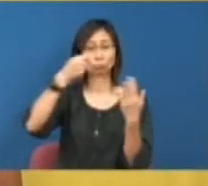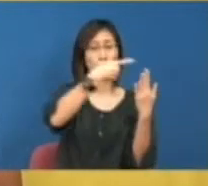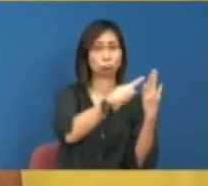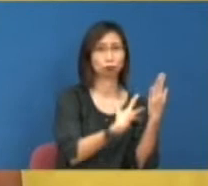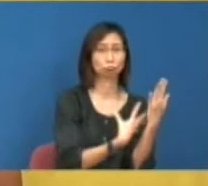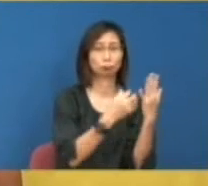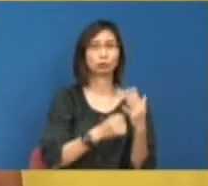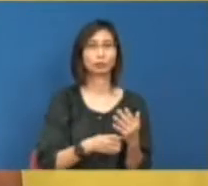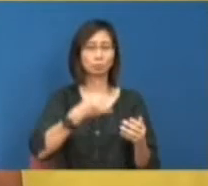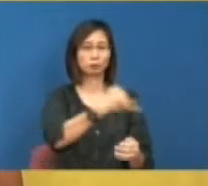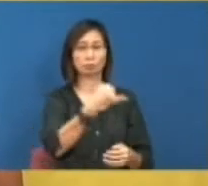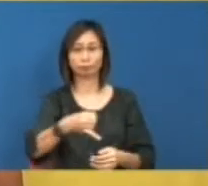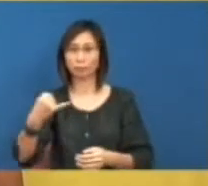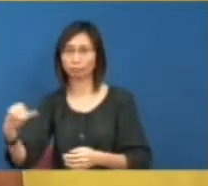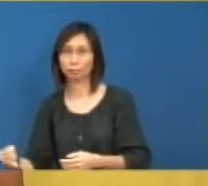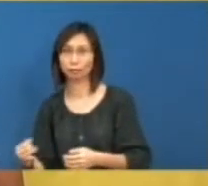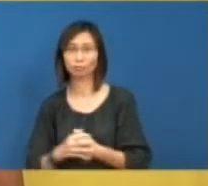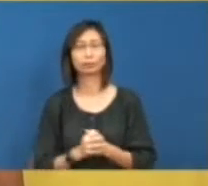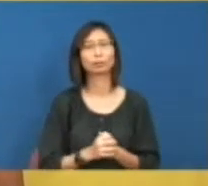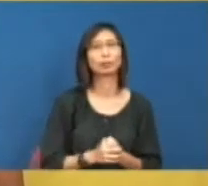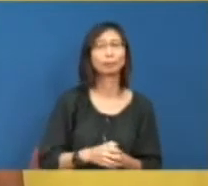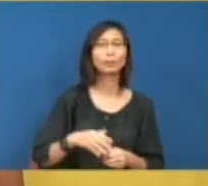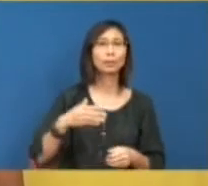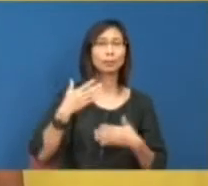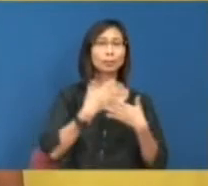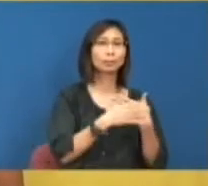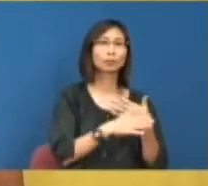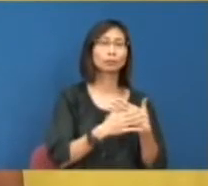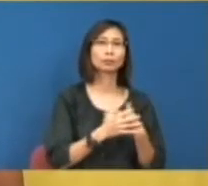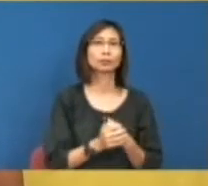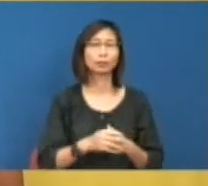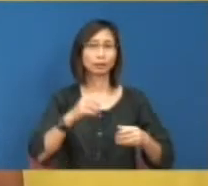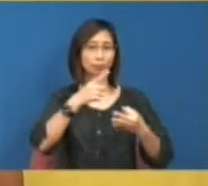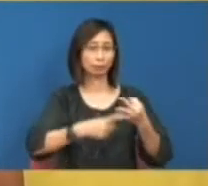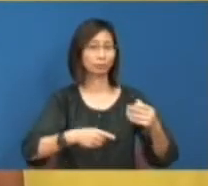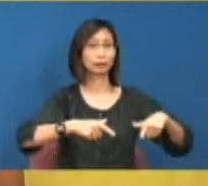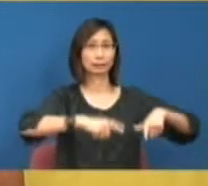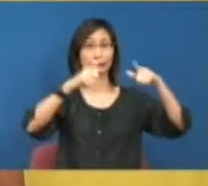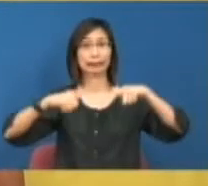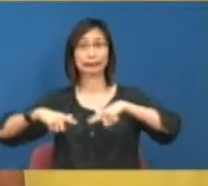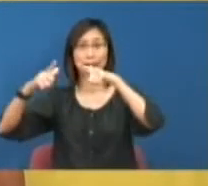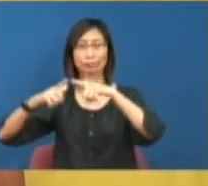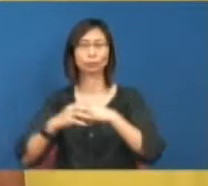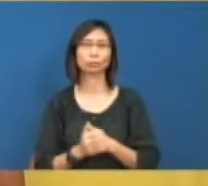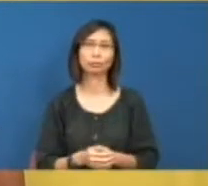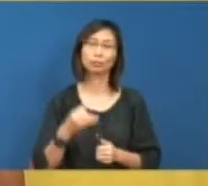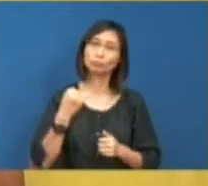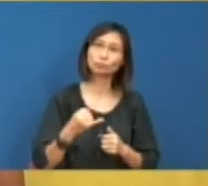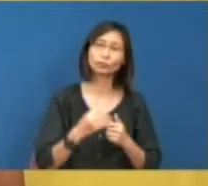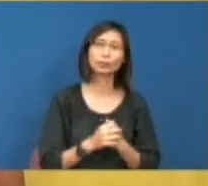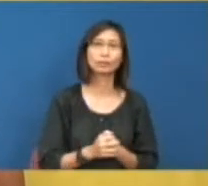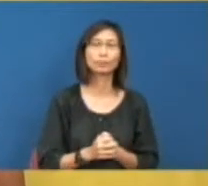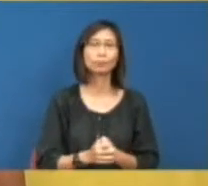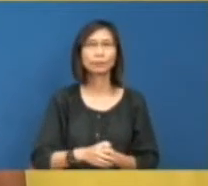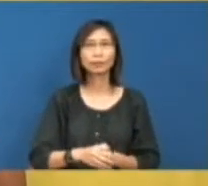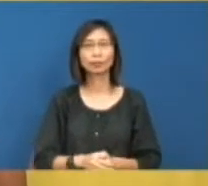咗要做呢一個唐英年內閣嘅即係政務司司長，不惜赤膊上陣，係咪啊？硬銷